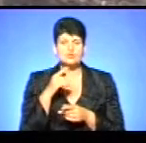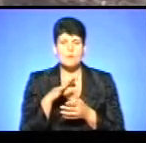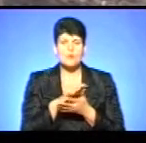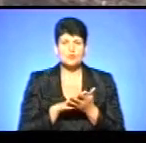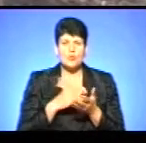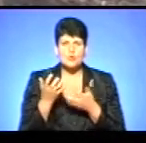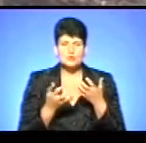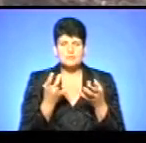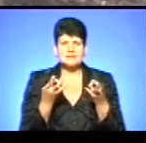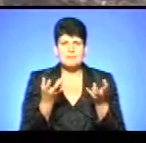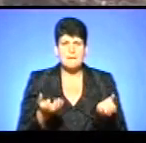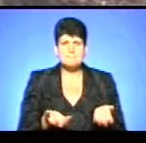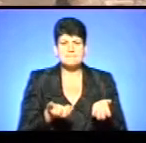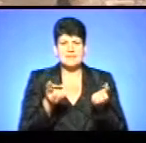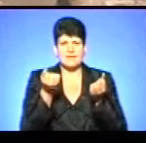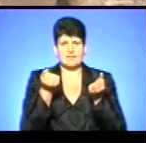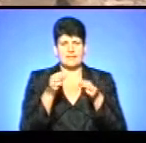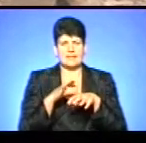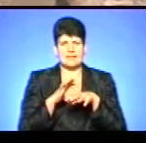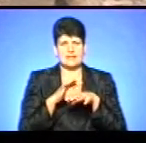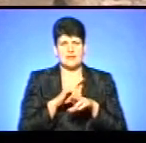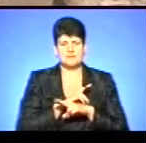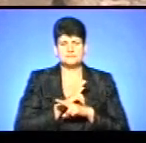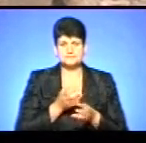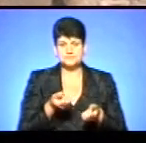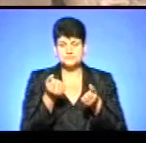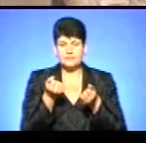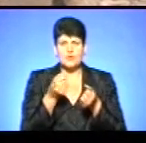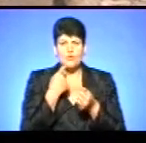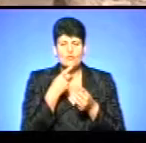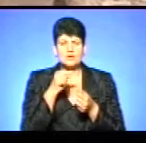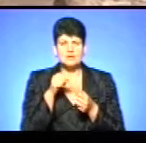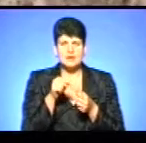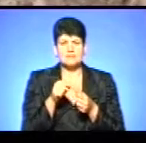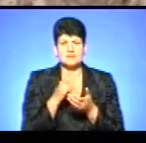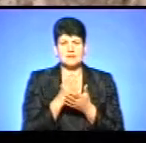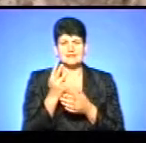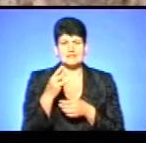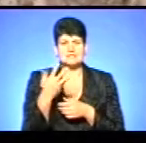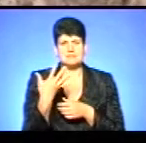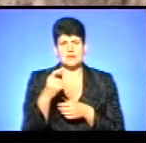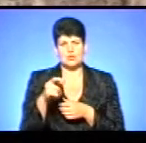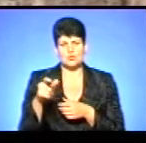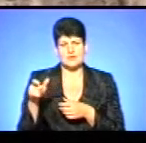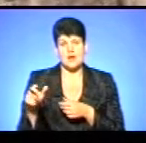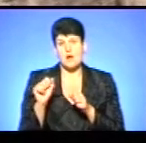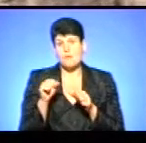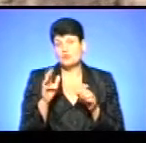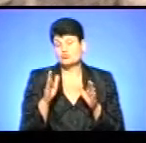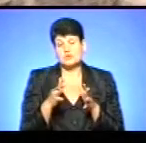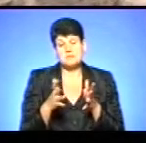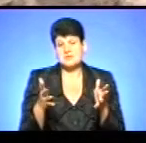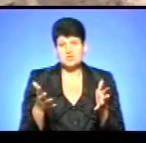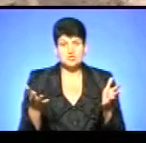розкопки, потрібно тіла підняти на поверхню. Пошуківці кажуть, що в могилі захоронено 35 людей, хоча їх може бути і